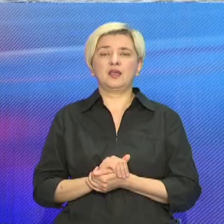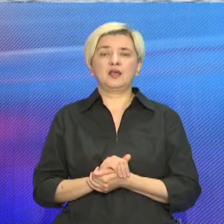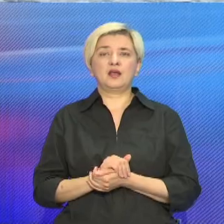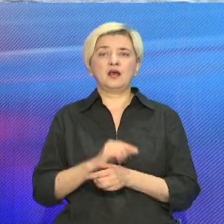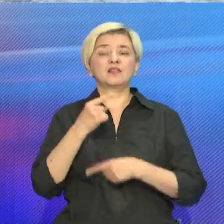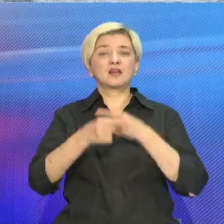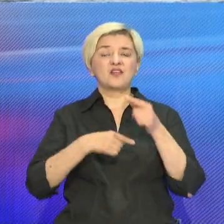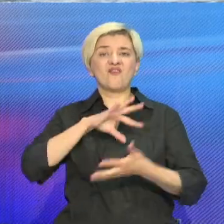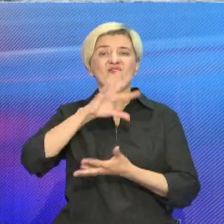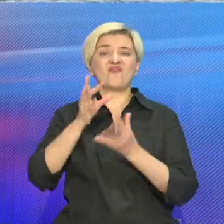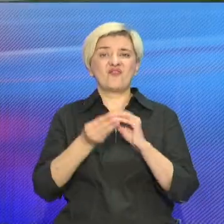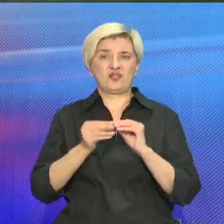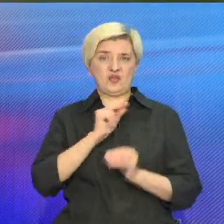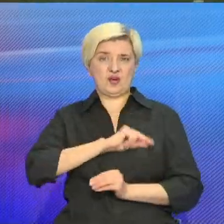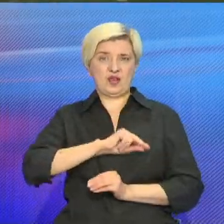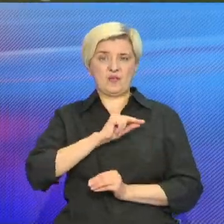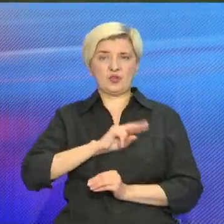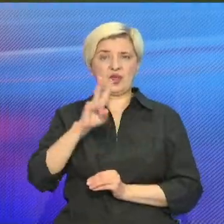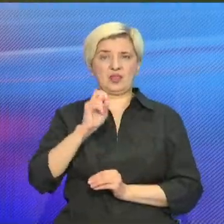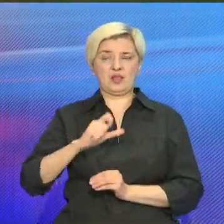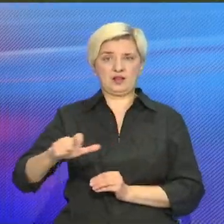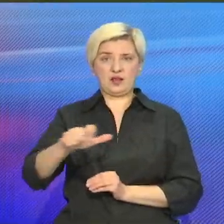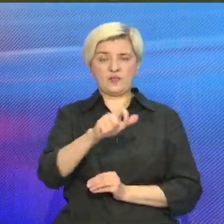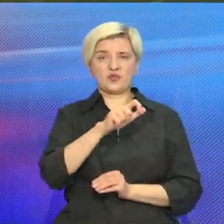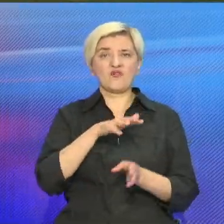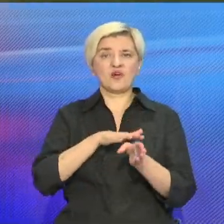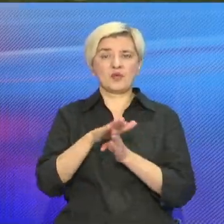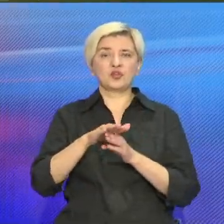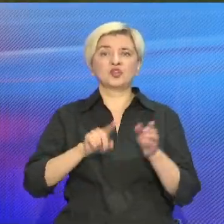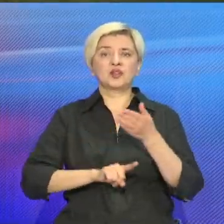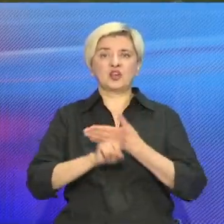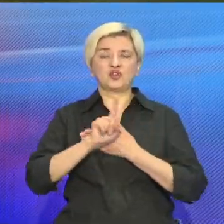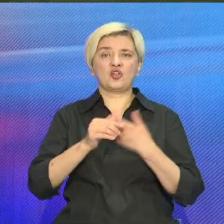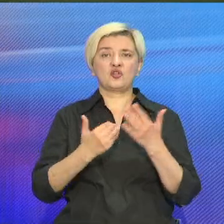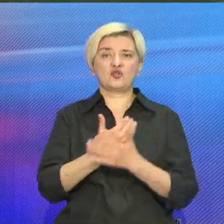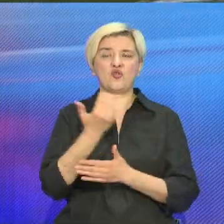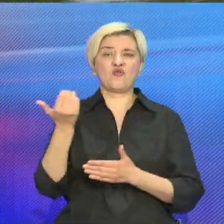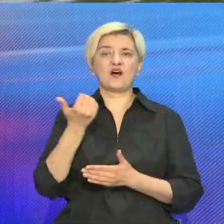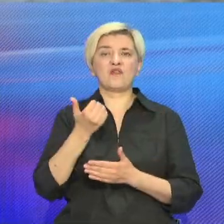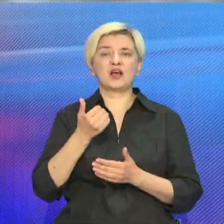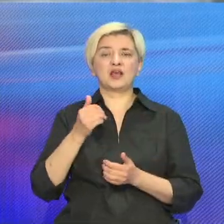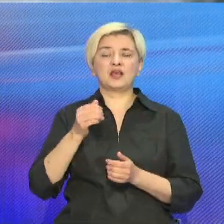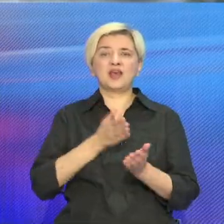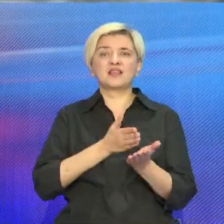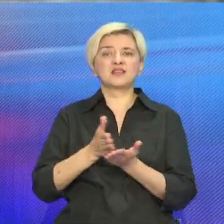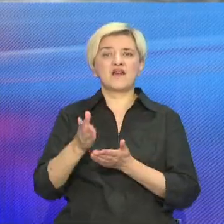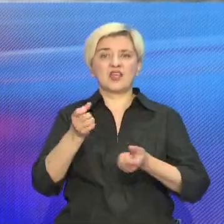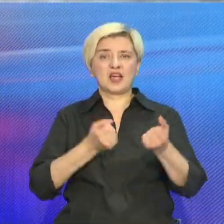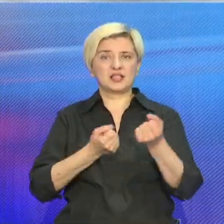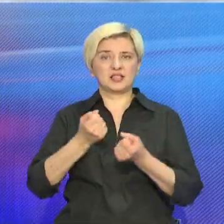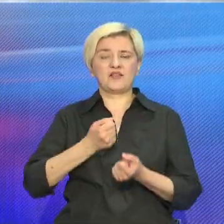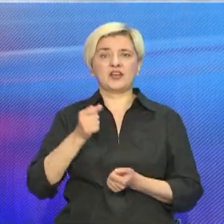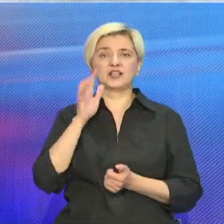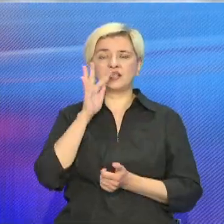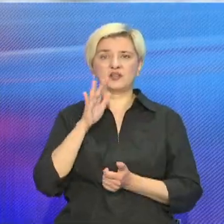Традиційно увесь комплекс путевых работ на Нюмане рачники выконывают с початку нового навигационного сезона. У поле зроку с початку